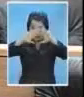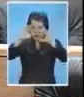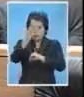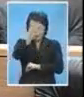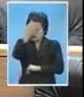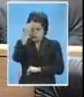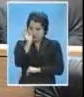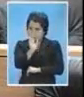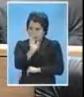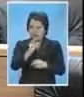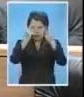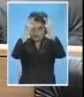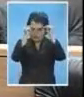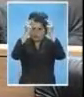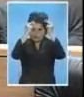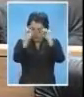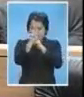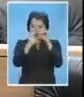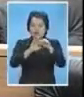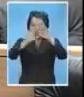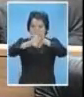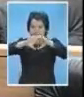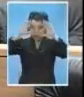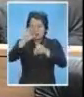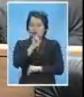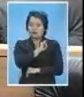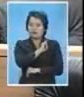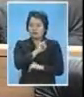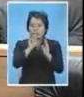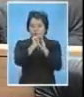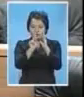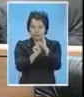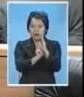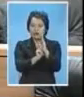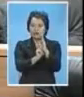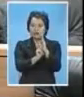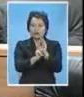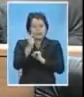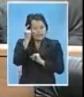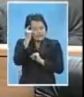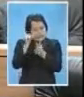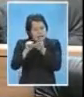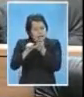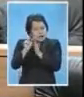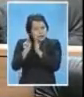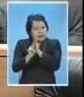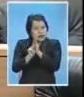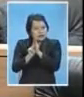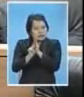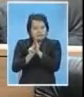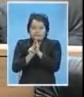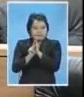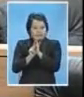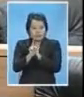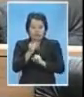ครับรัฐบาลมีหน้าที่ต้องรักษากฎหมายอย่ามัวแต่คิดในเรื่องการแก้กฎหมายต้องมีการ